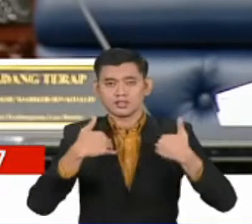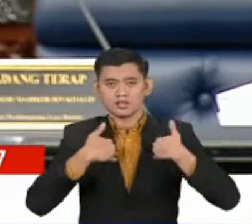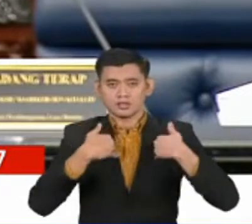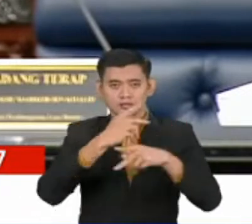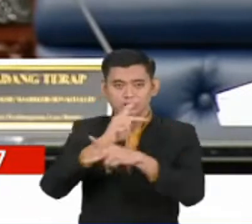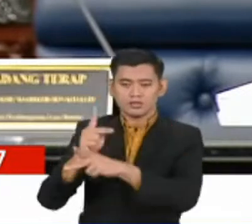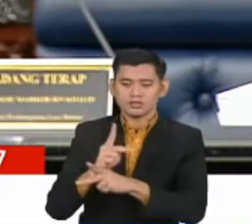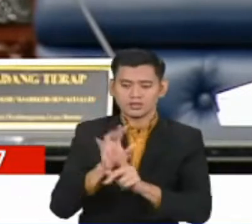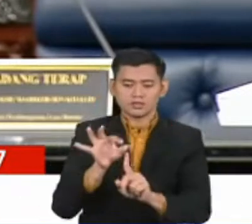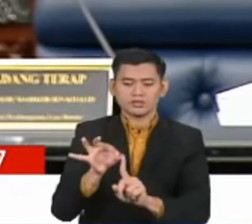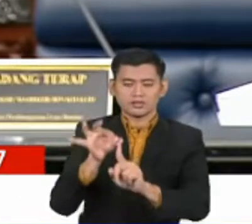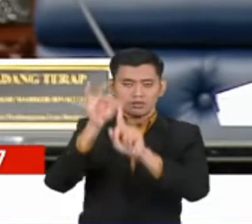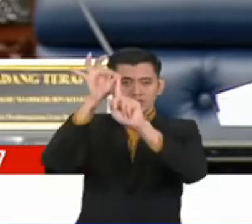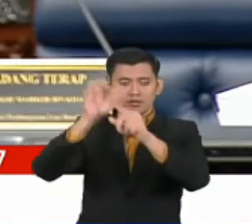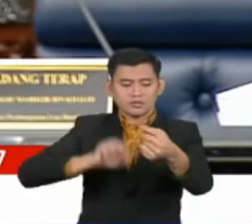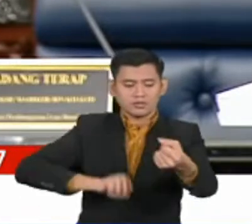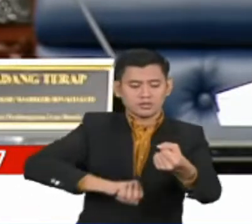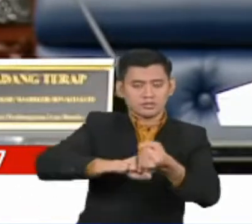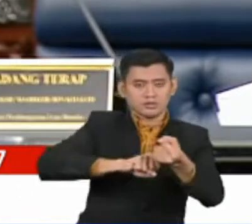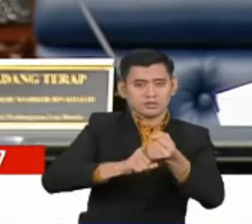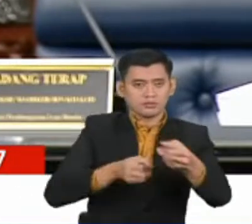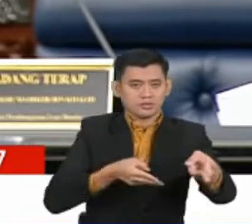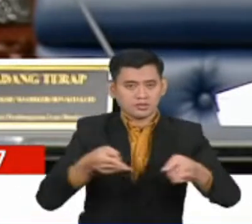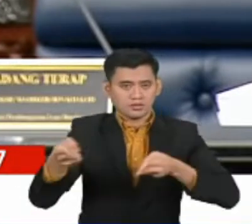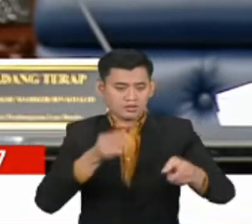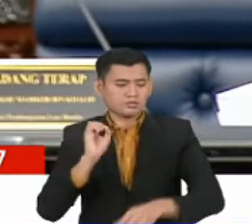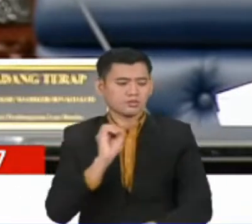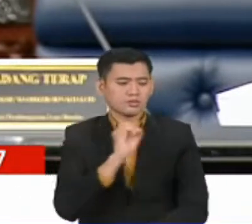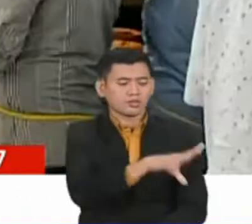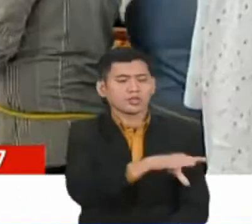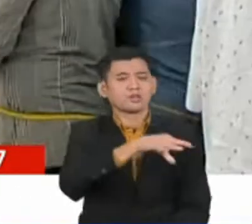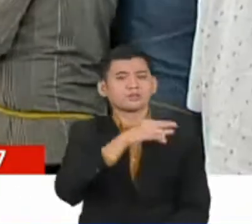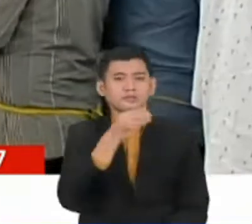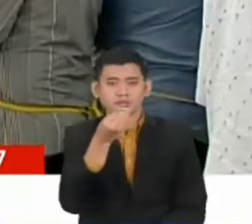dan menyokong pengurusan sisa makanan yang lestari.